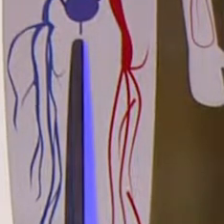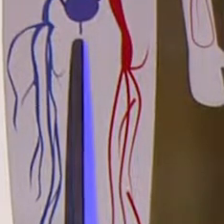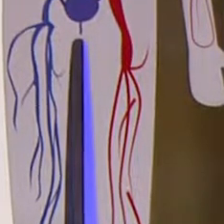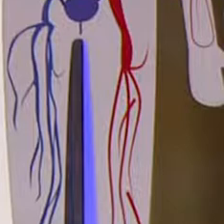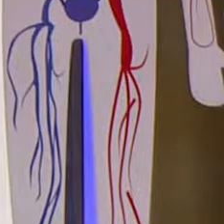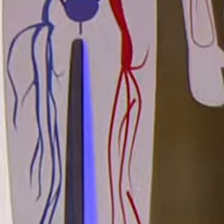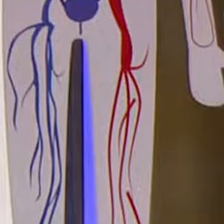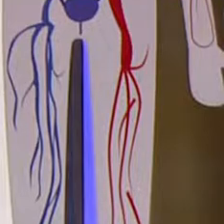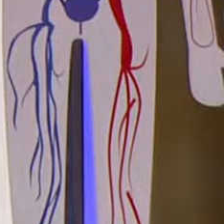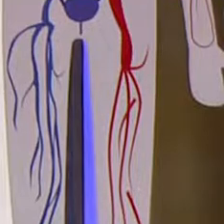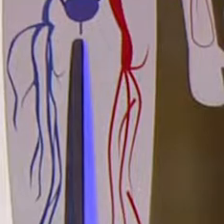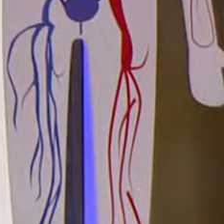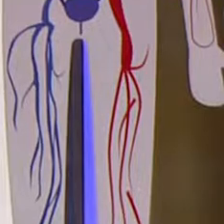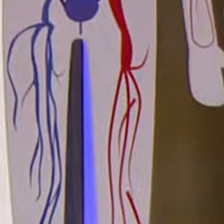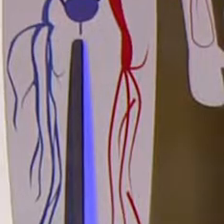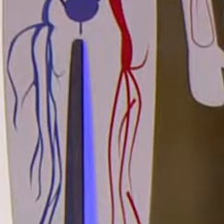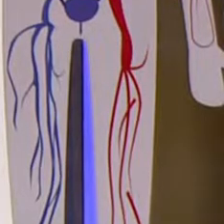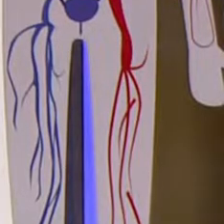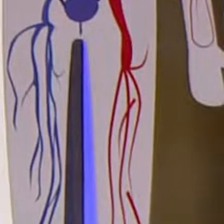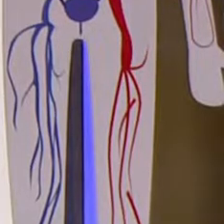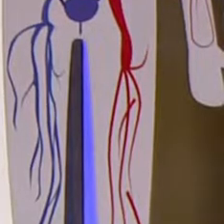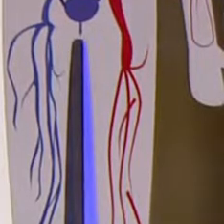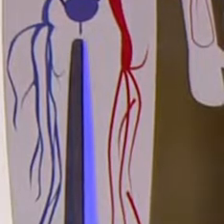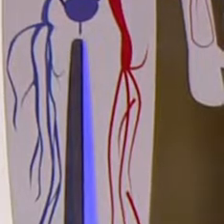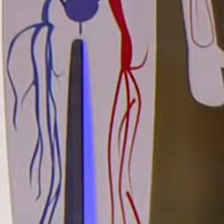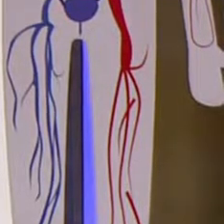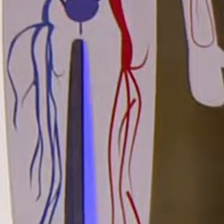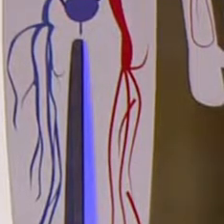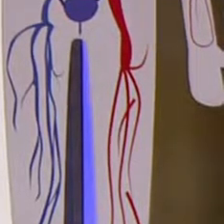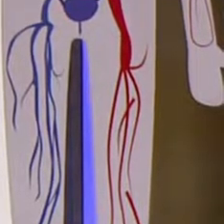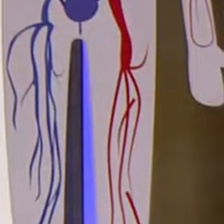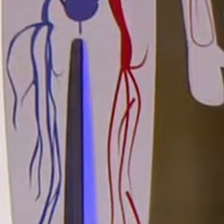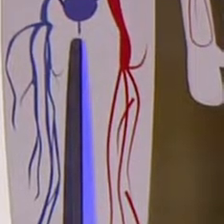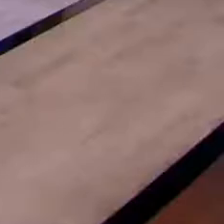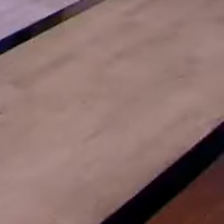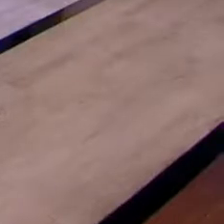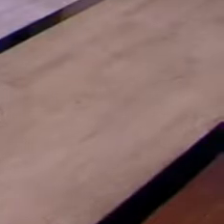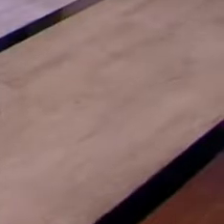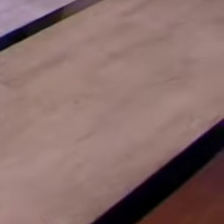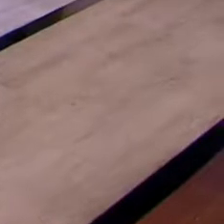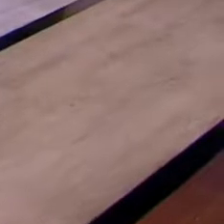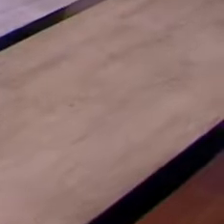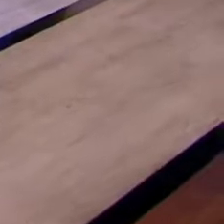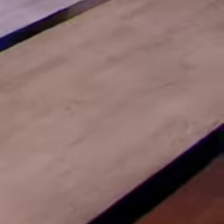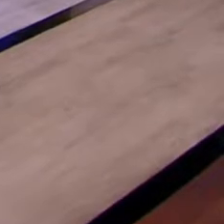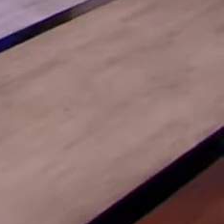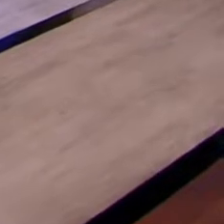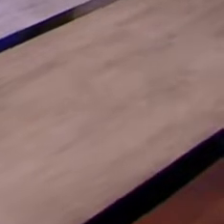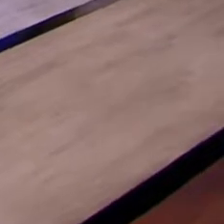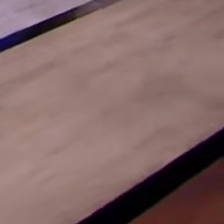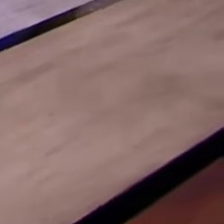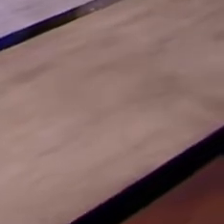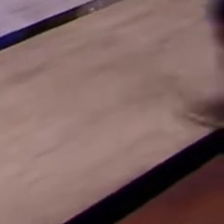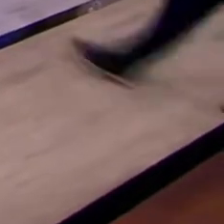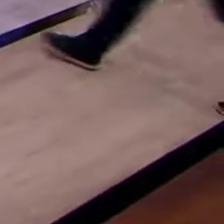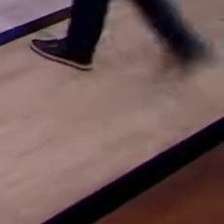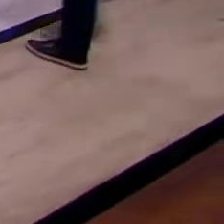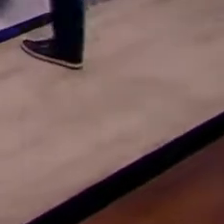ასოციაციის პრეზიდენტი, ექიმი ჰემატოლოგი ბატონი ლევან მახალდიანი. ლევან, დილამშვიდობისა, მოგძანდით.